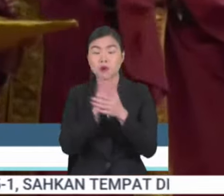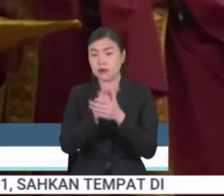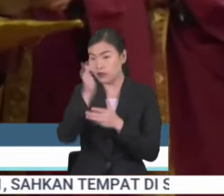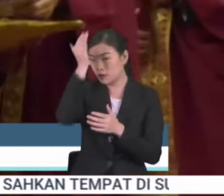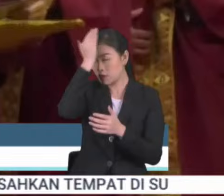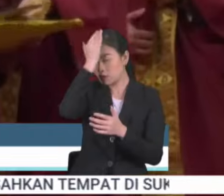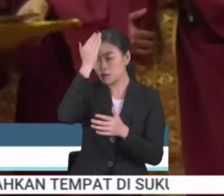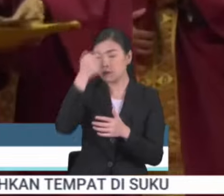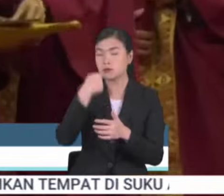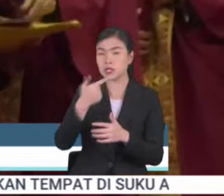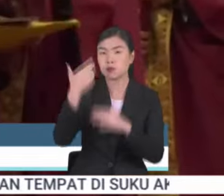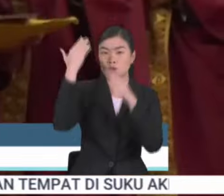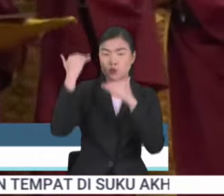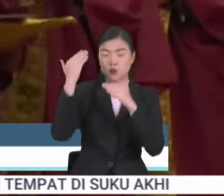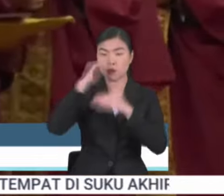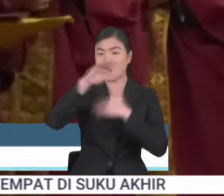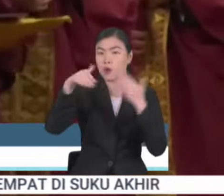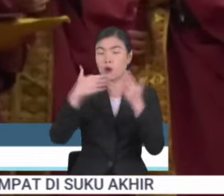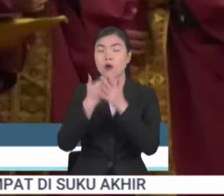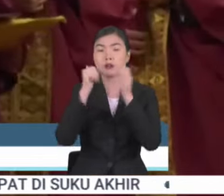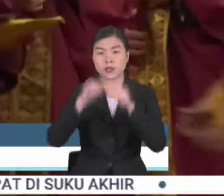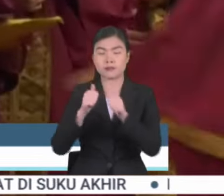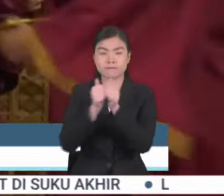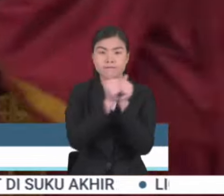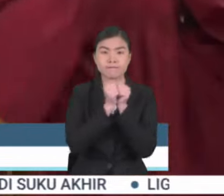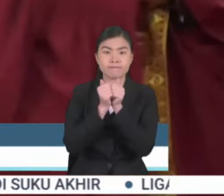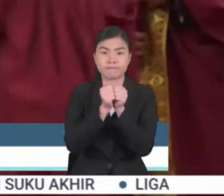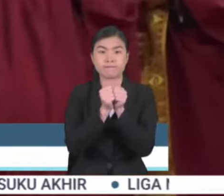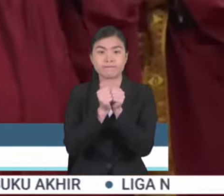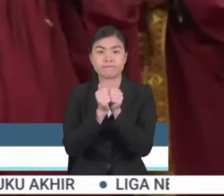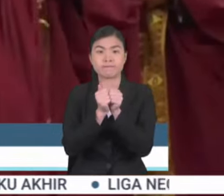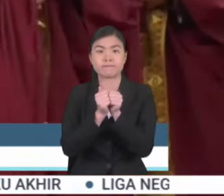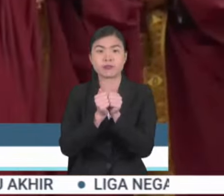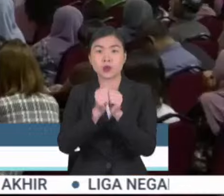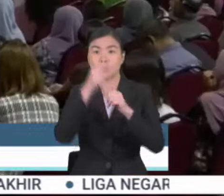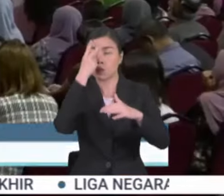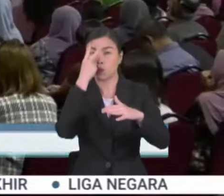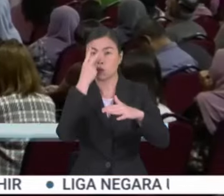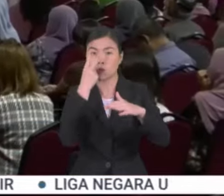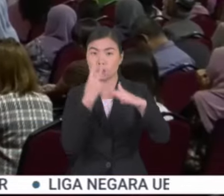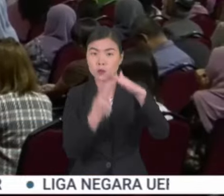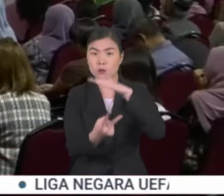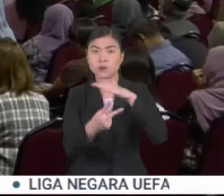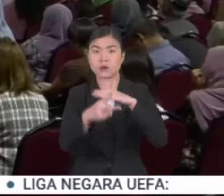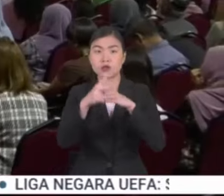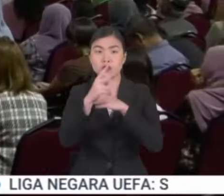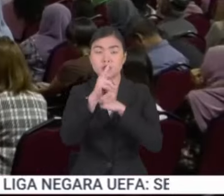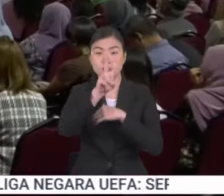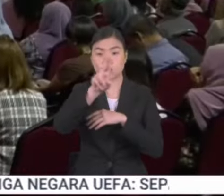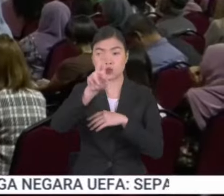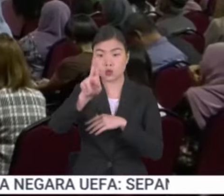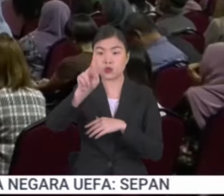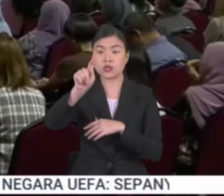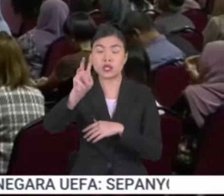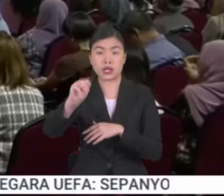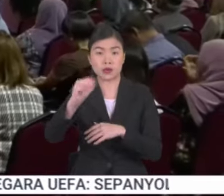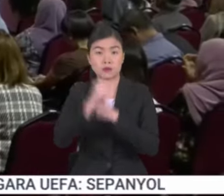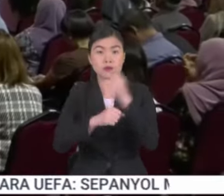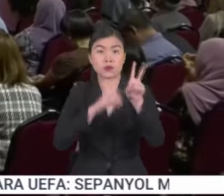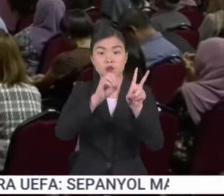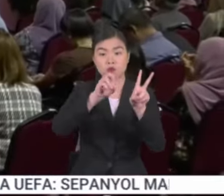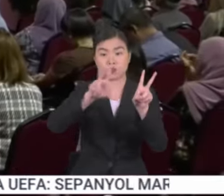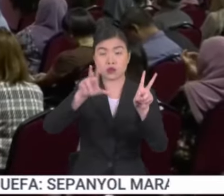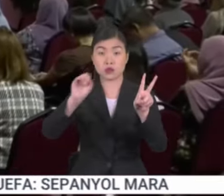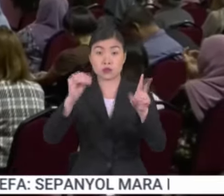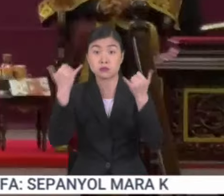menzahirkan harapan agar semua pihak dapat bersama-sama menjadikan wawasan UTM 2030 yang sedang dalam fasa